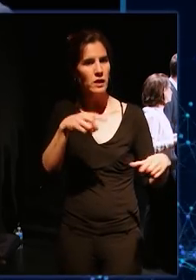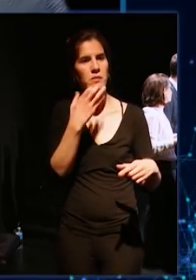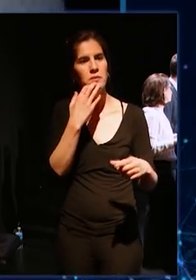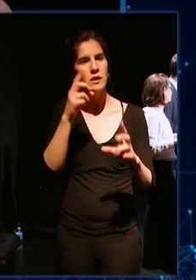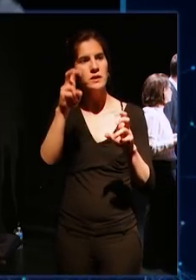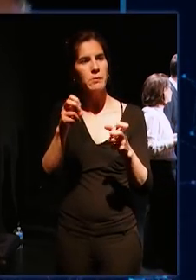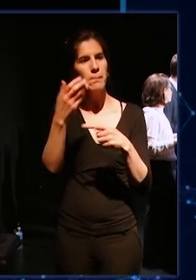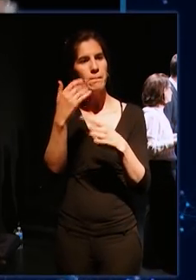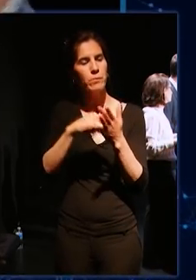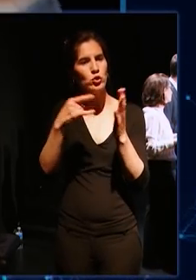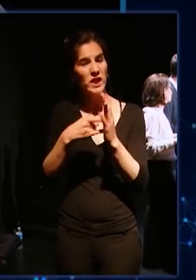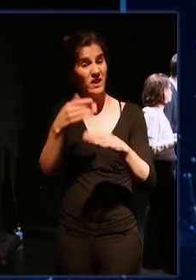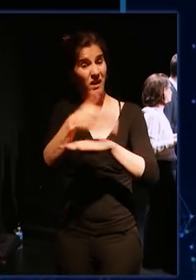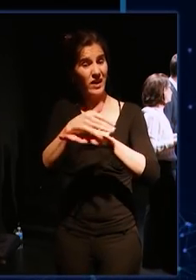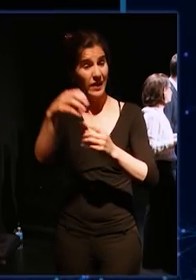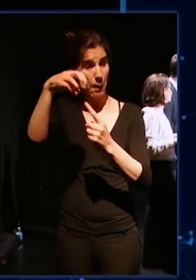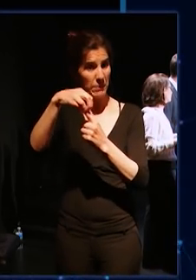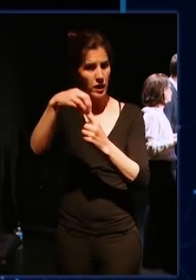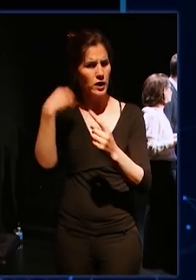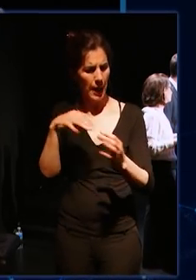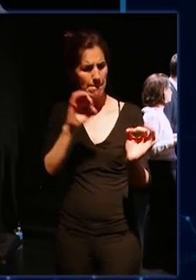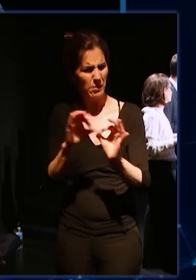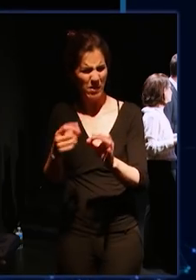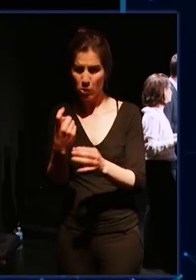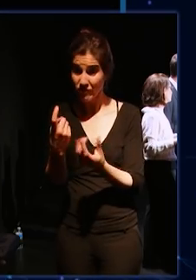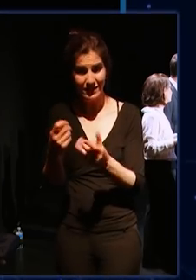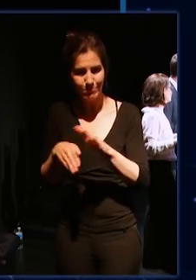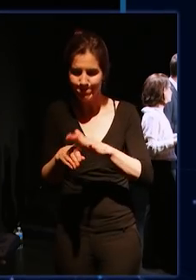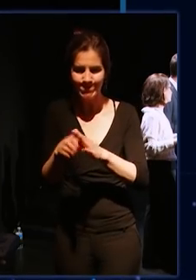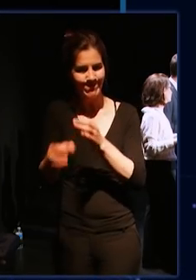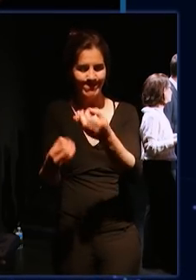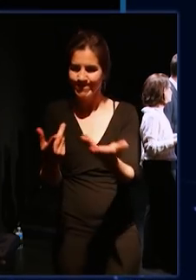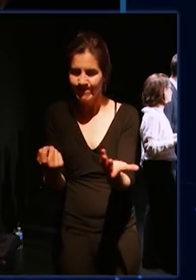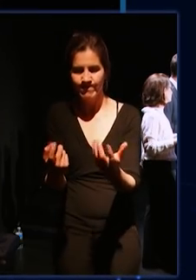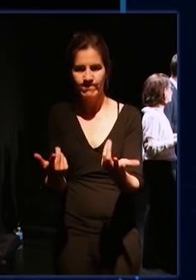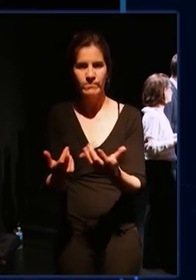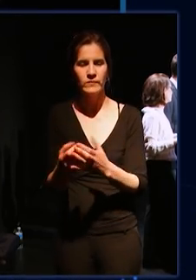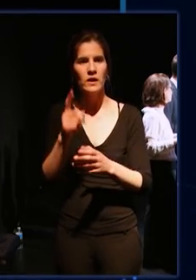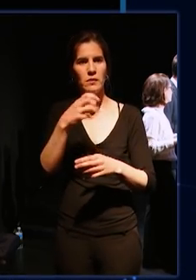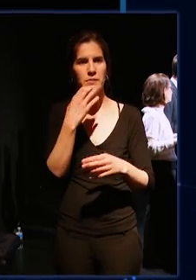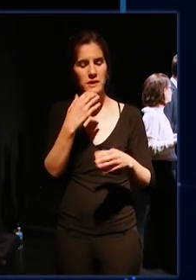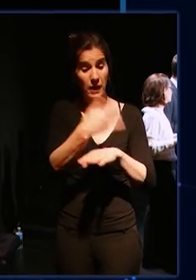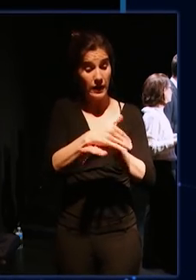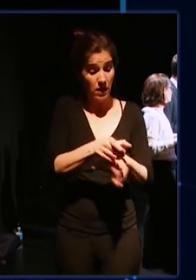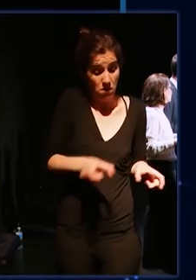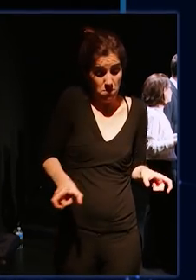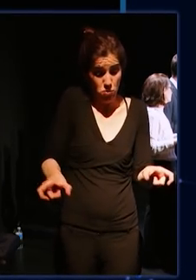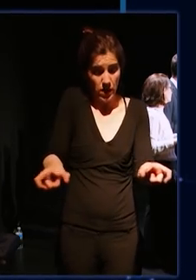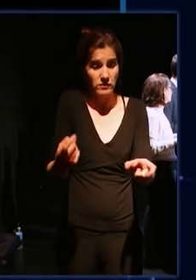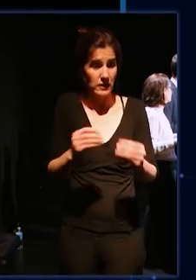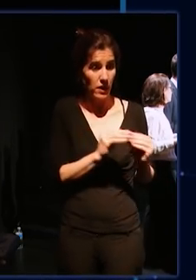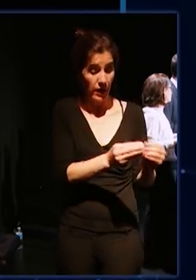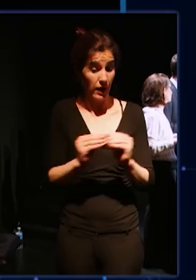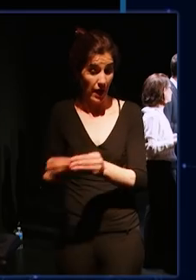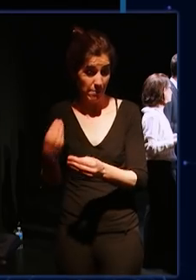carrer del Pi, que està preparat però no s'acaba de desembossar. arreglar les voreres, com tu has dit, Álvaro. Hi ha moltes